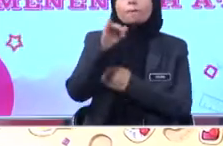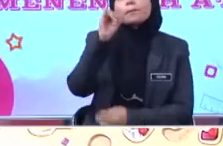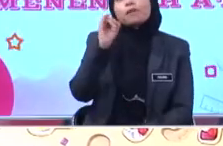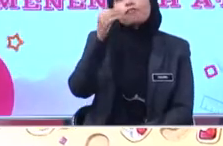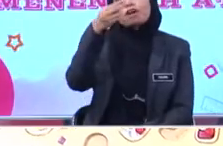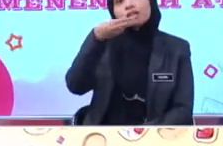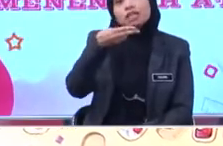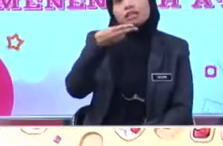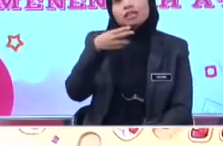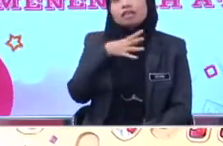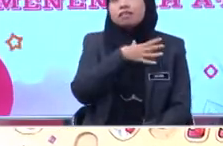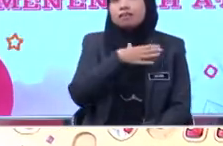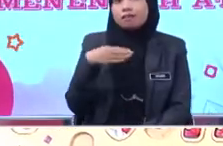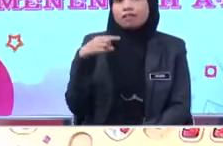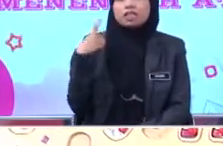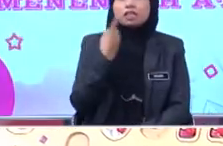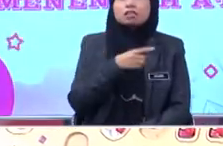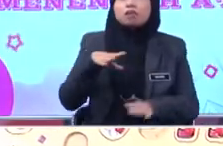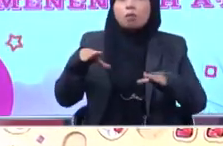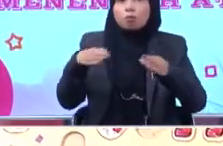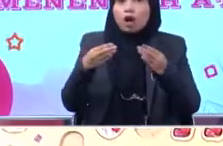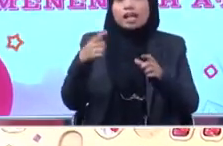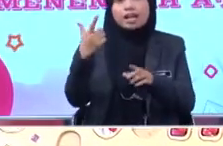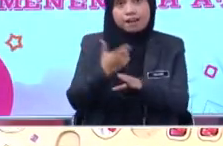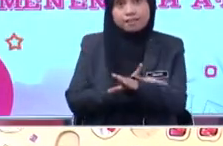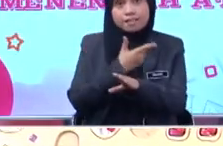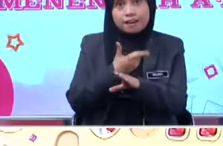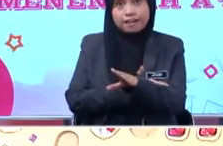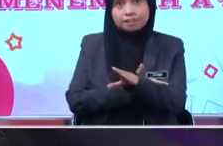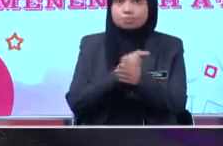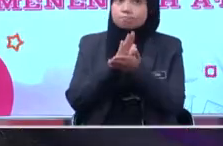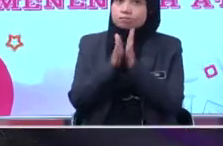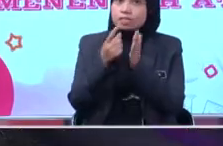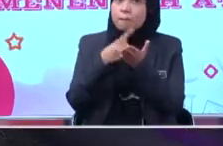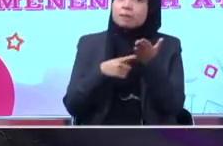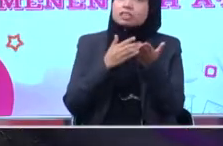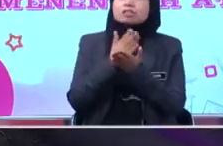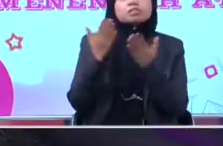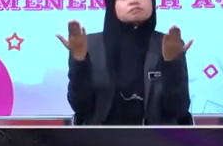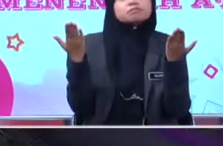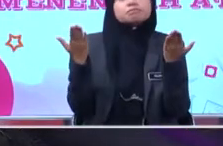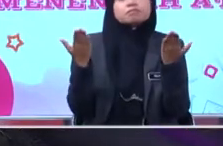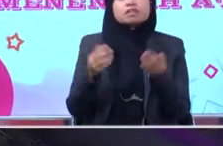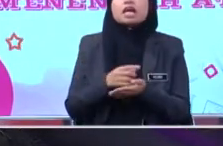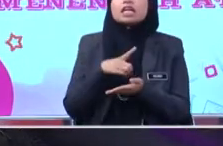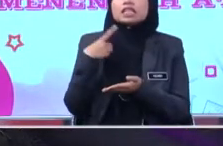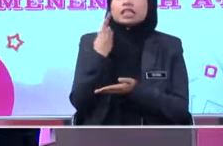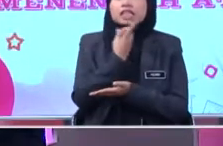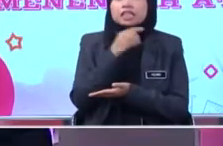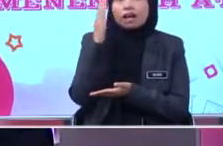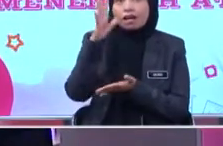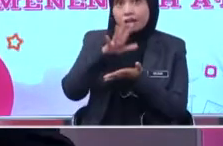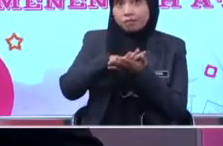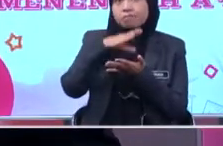kita udah buat latihan Setia activity Apakah pembelajaran kita seterusnya Ustaz perutnya untuk solonya dimana kita akan